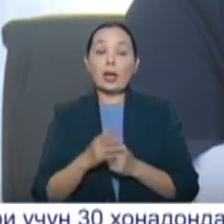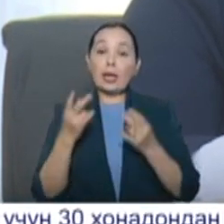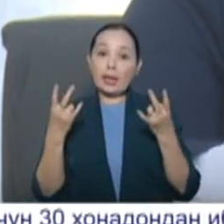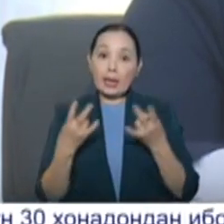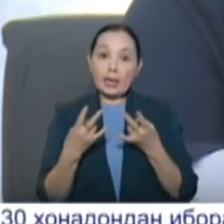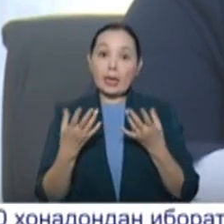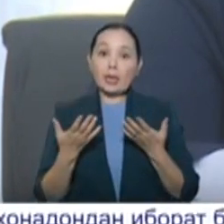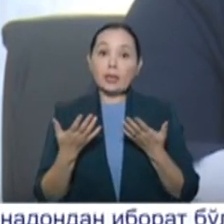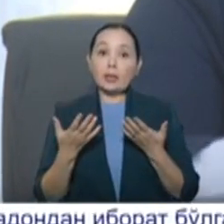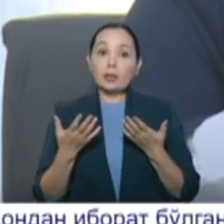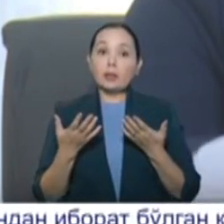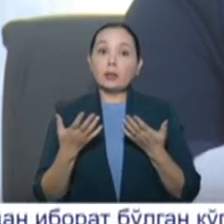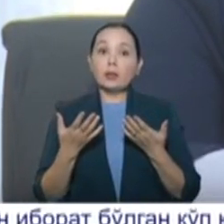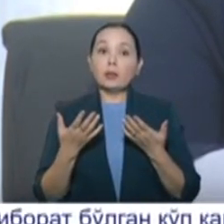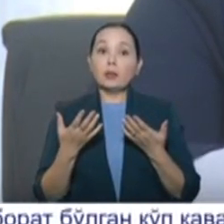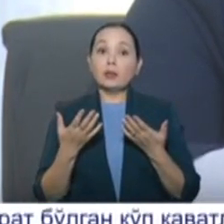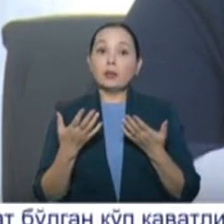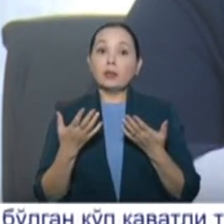va